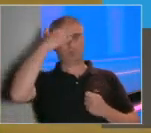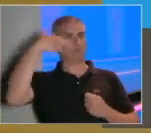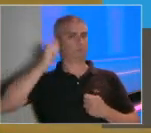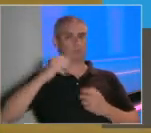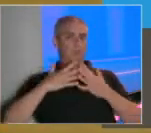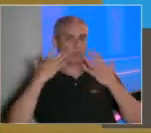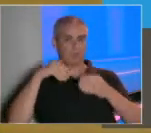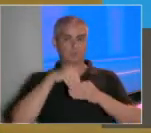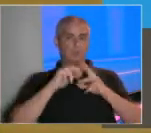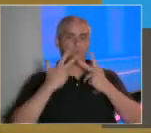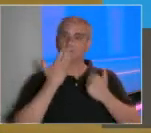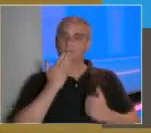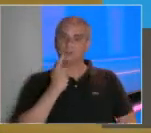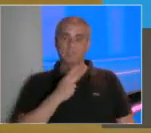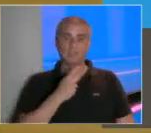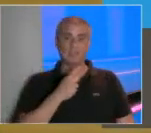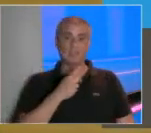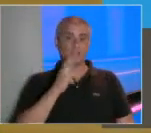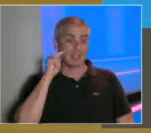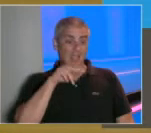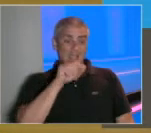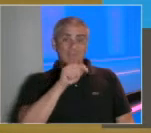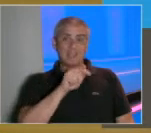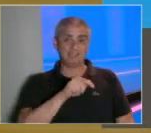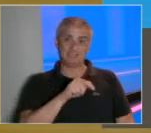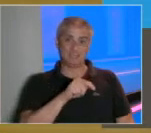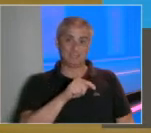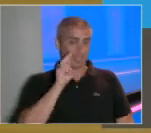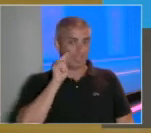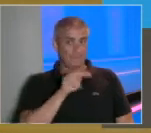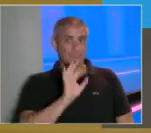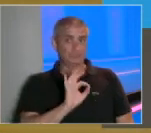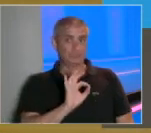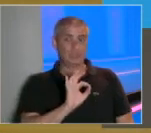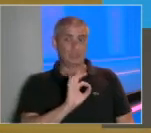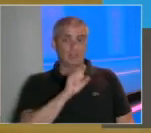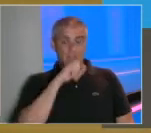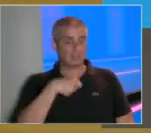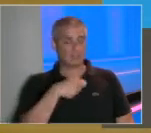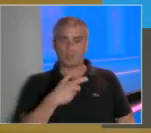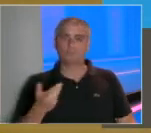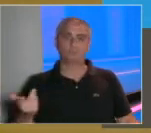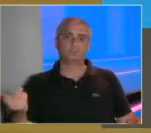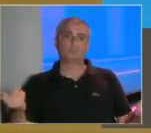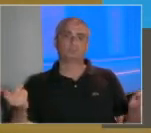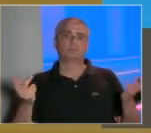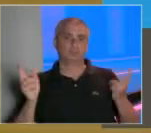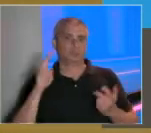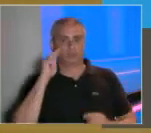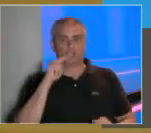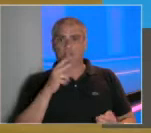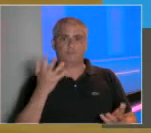גדולה בתוך הציבור הישראלי, להיבט הזה, היבט הגמלאות, יש